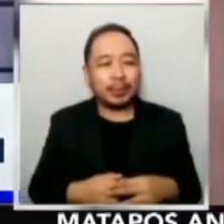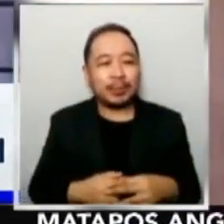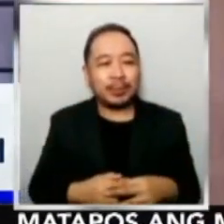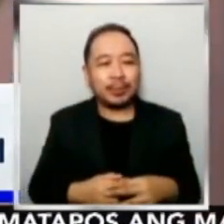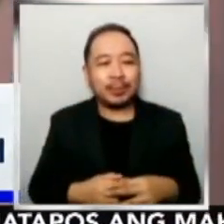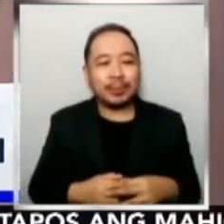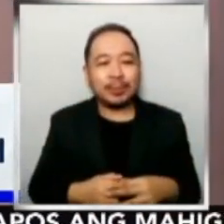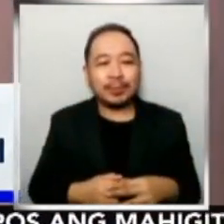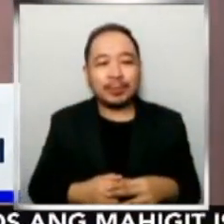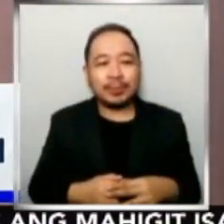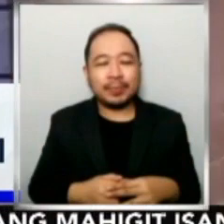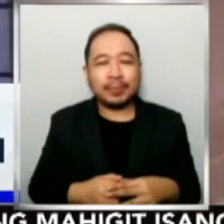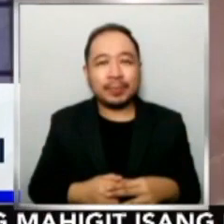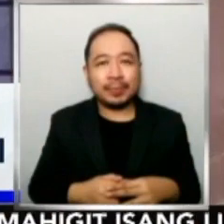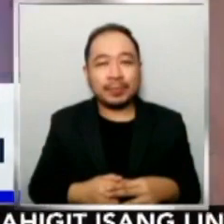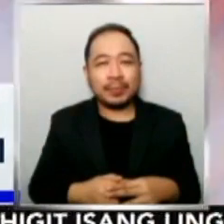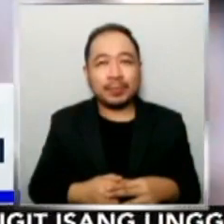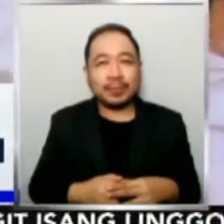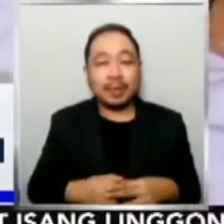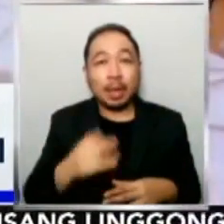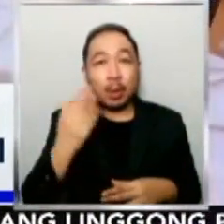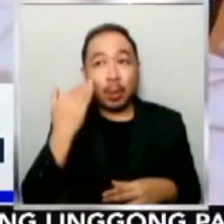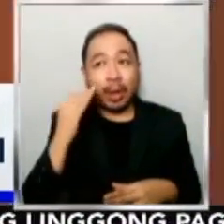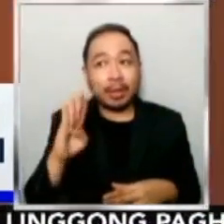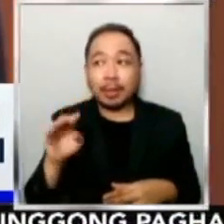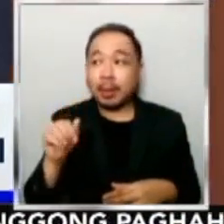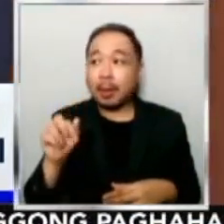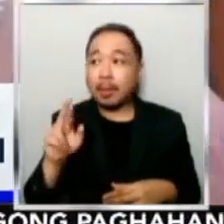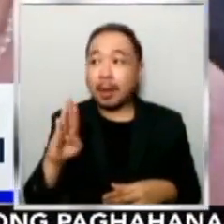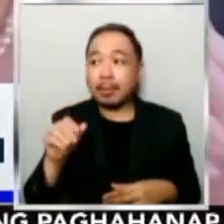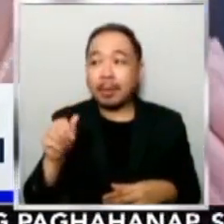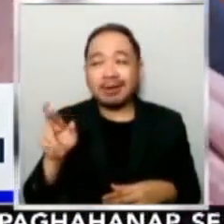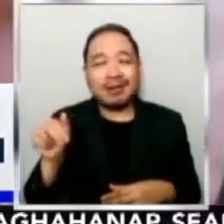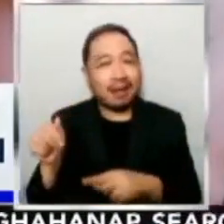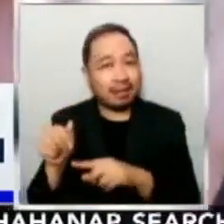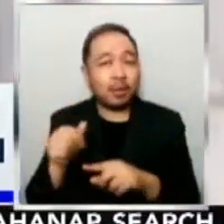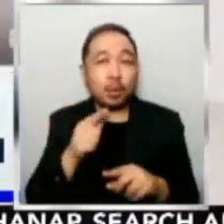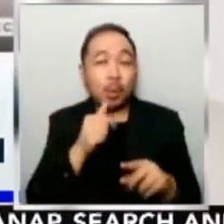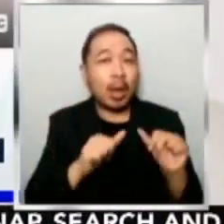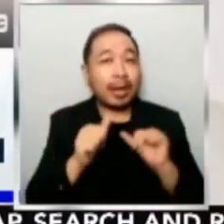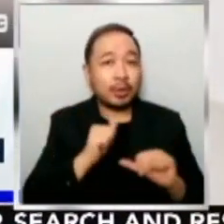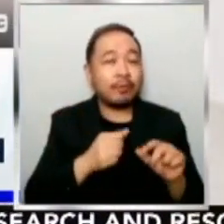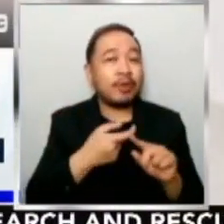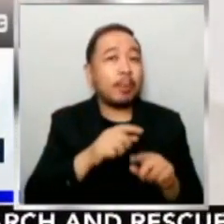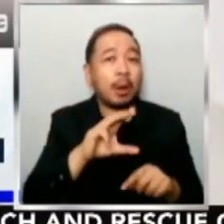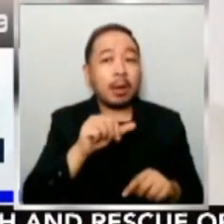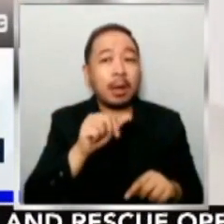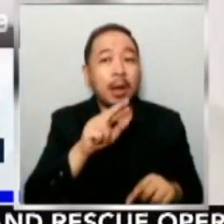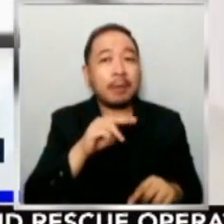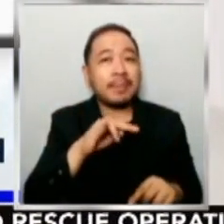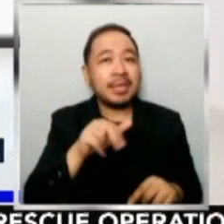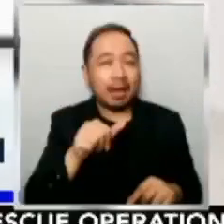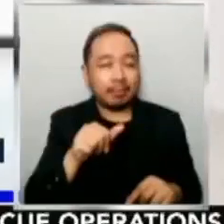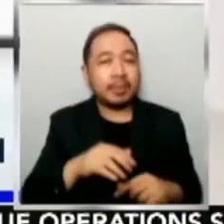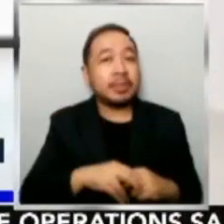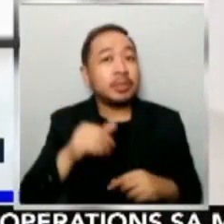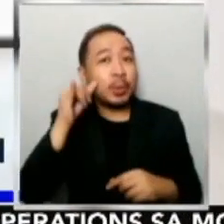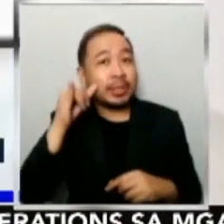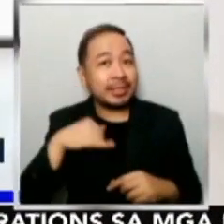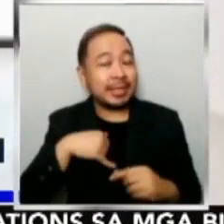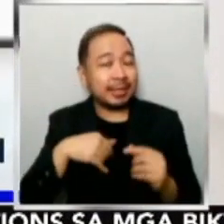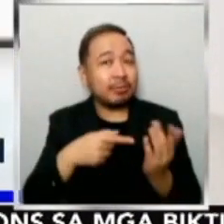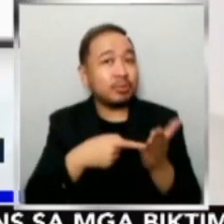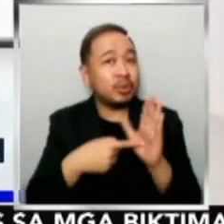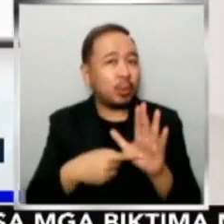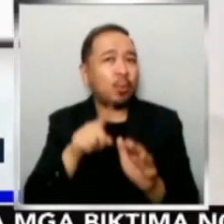halata. Dahil kay Barbara Sagrado na ginagampanan naman ni Carmina Villaruel, ang episode kagabi may 1.4 million